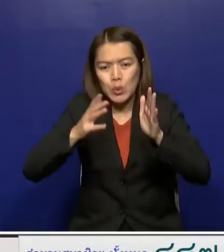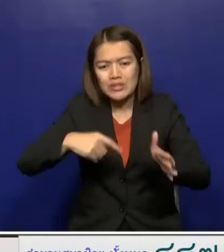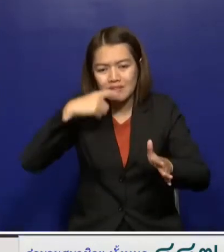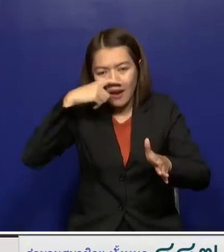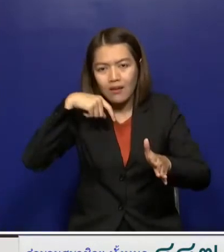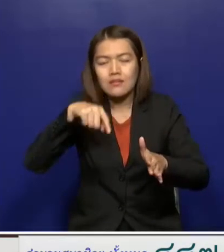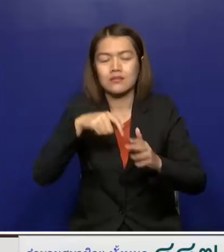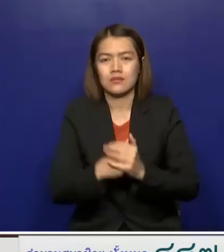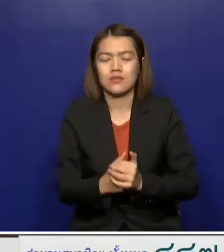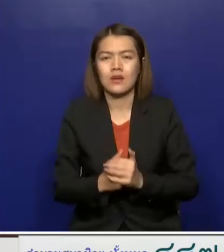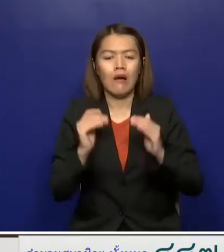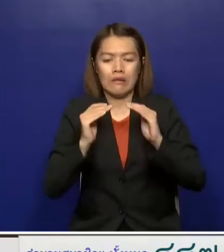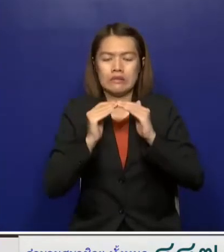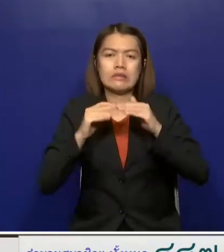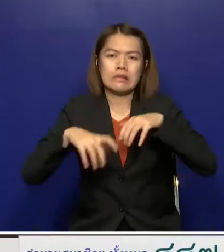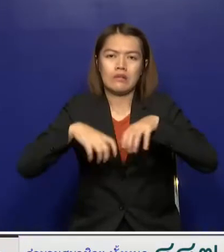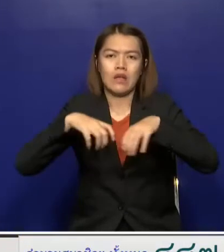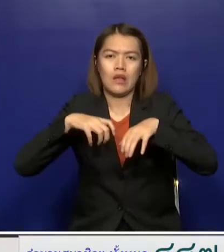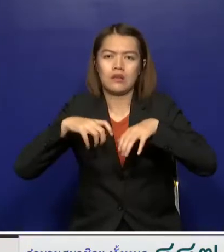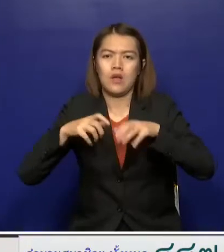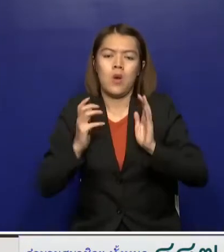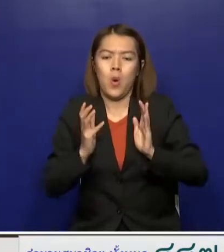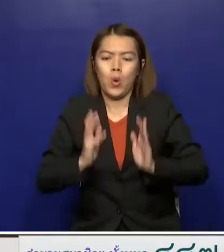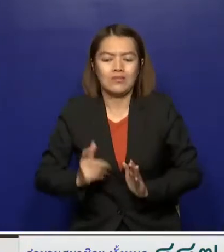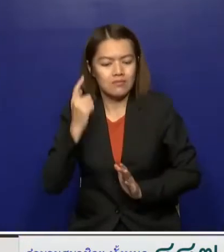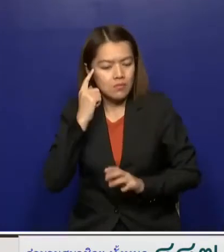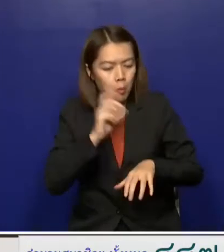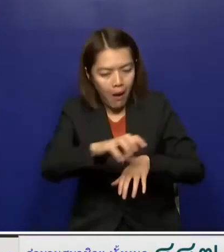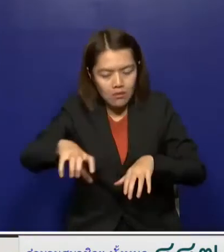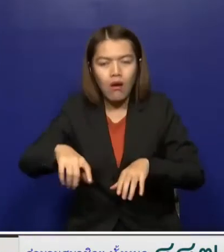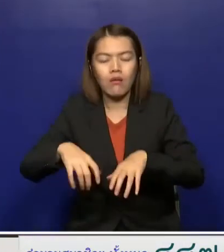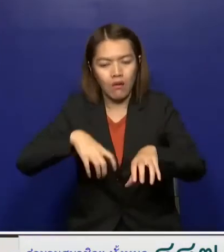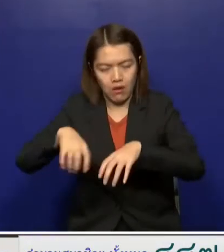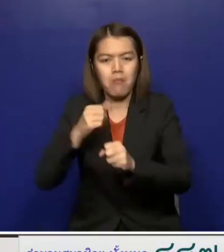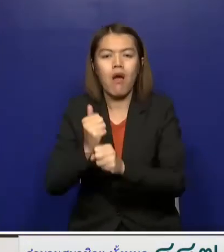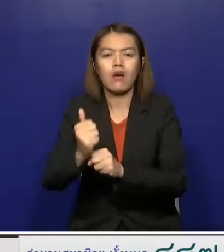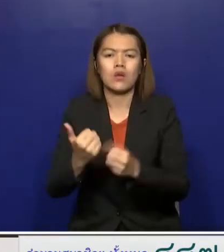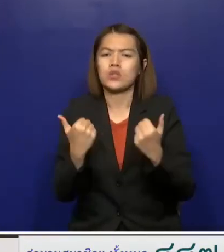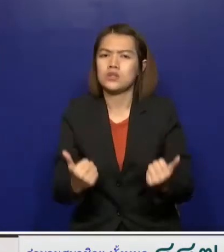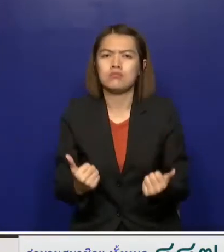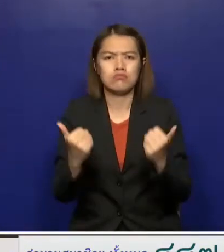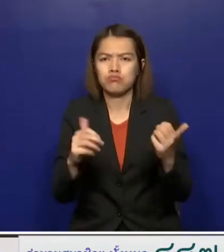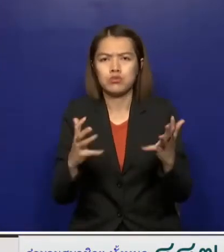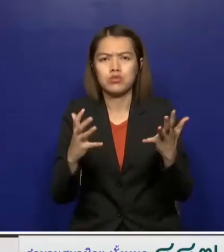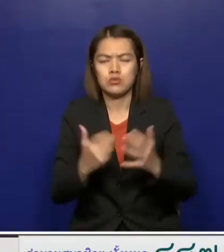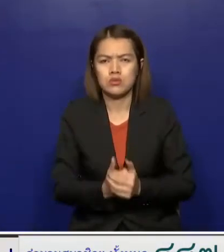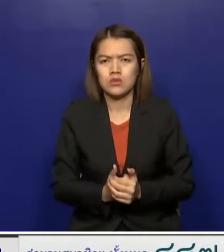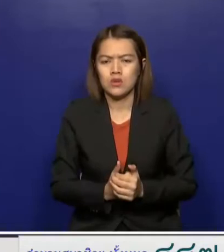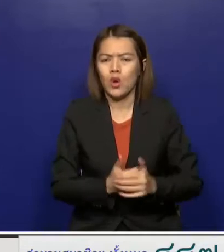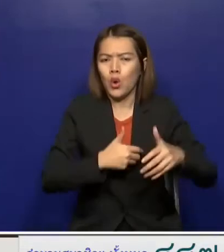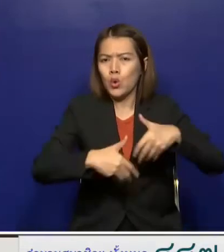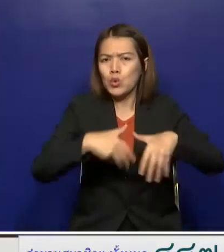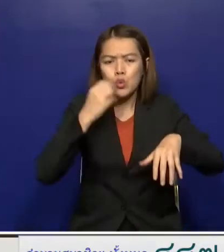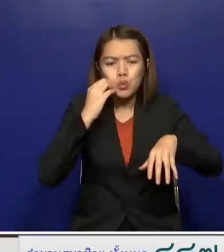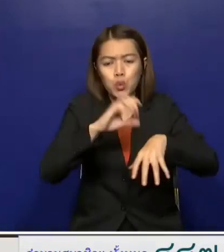สิทธุที่จะบริหารจัการสัพยกรของตัเองได้วันนี้ไม่มีแล้ว ชุมชนนั้เขาต้องการทำ